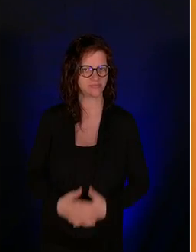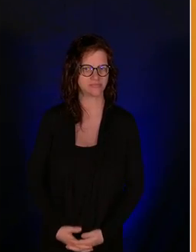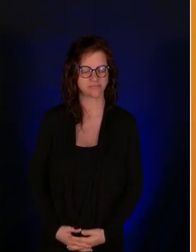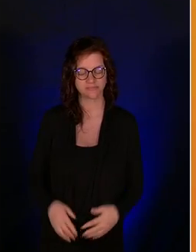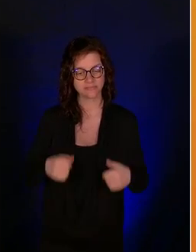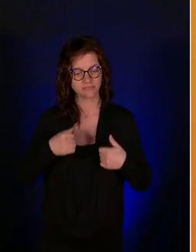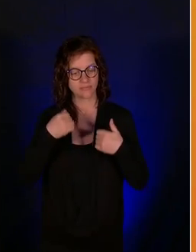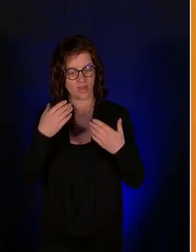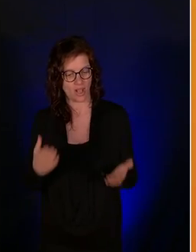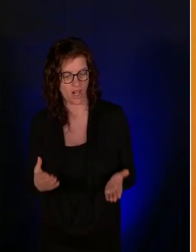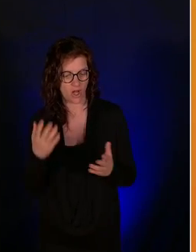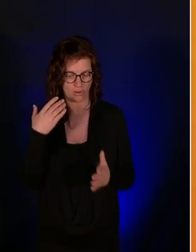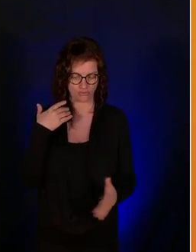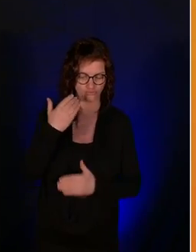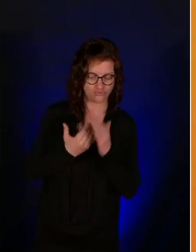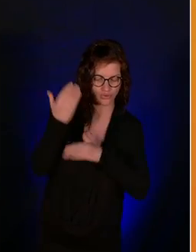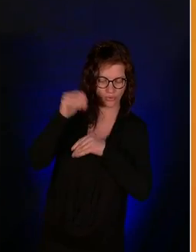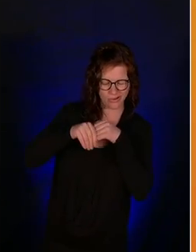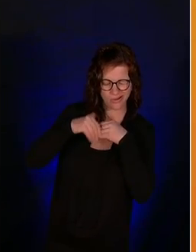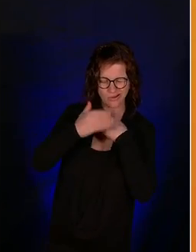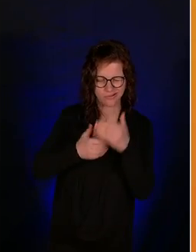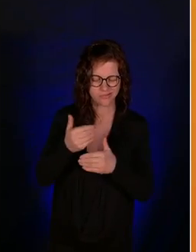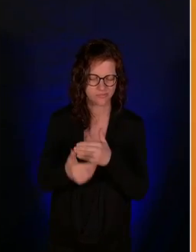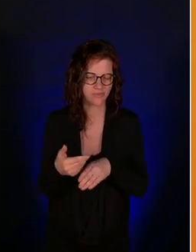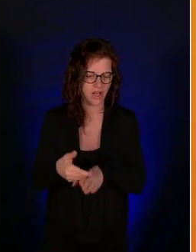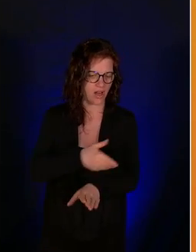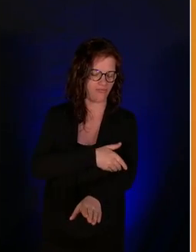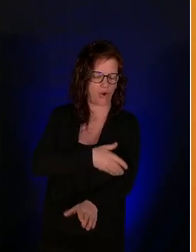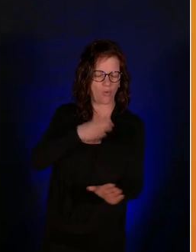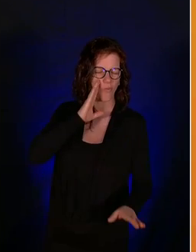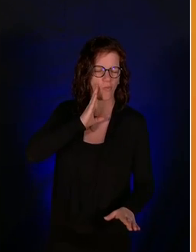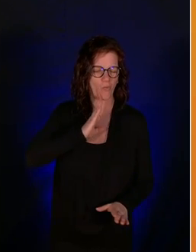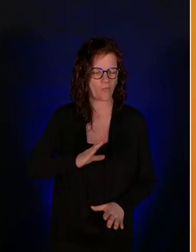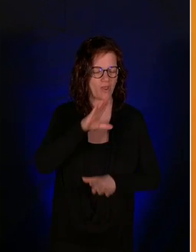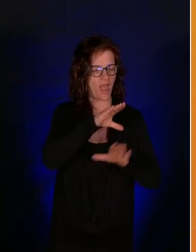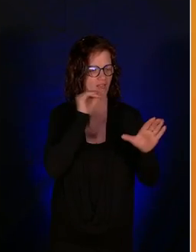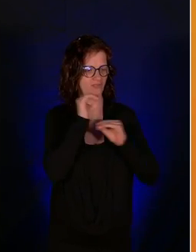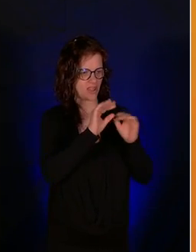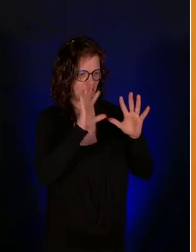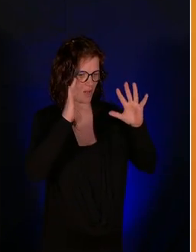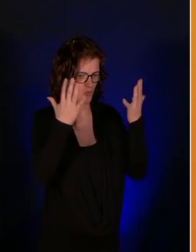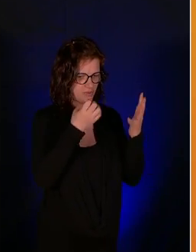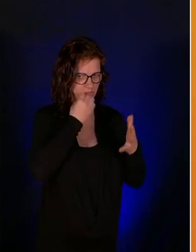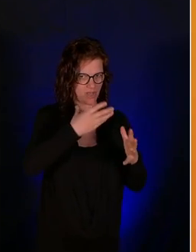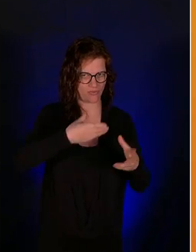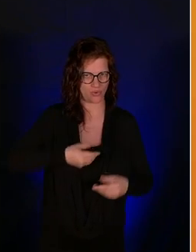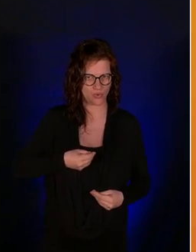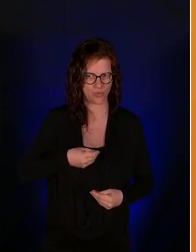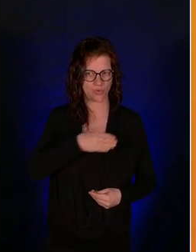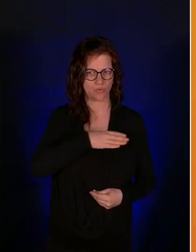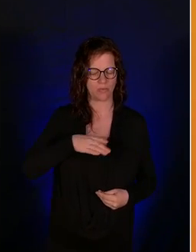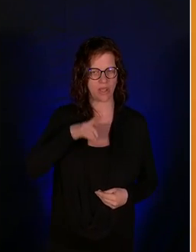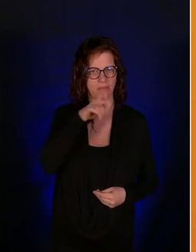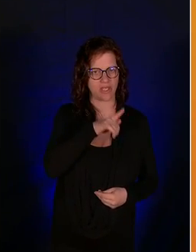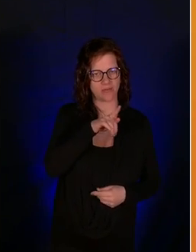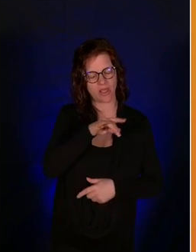Alors avant de passer au déroulé de la journée, je vous demande d'applaudir nos invités. Donc bienvenue à Muriel Gilbert et à